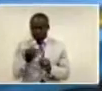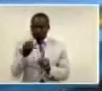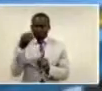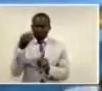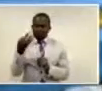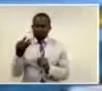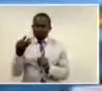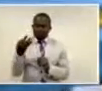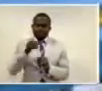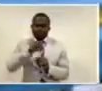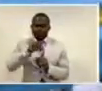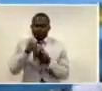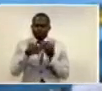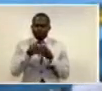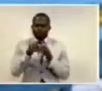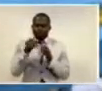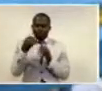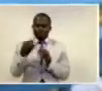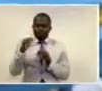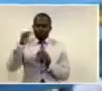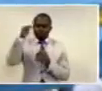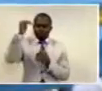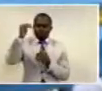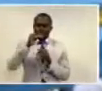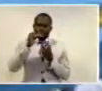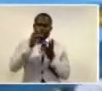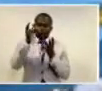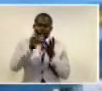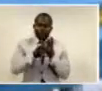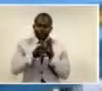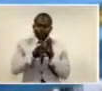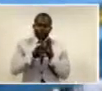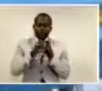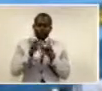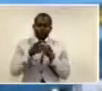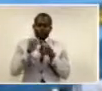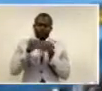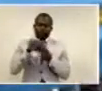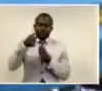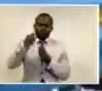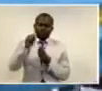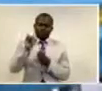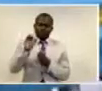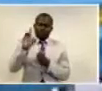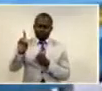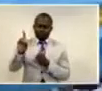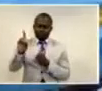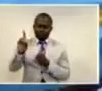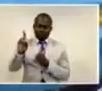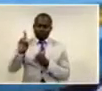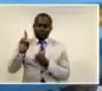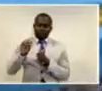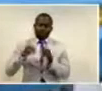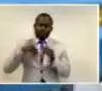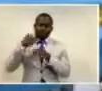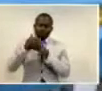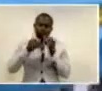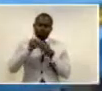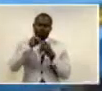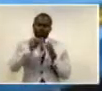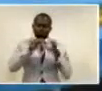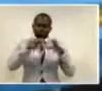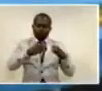batatu abandi batatu bakuru bari barashatse kandi bo bafite irangamuntu twebwe nta